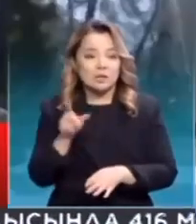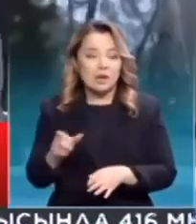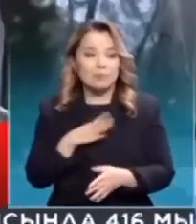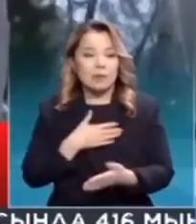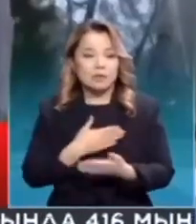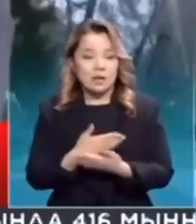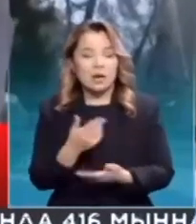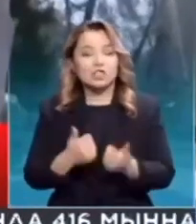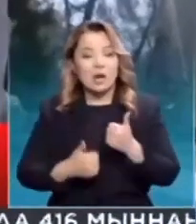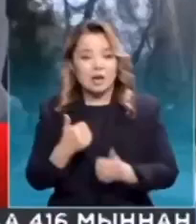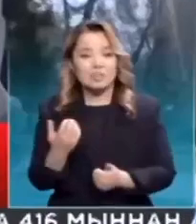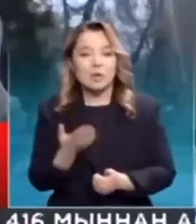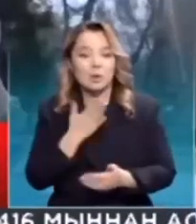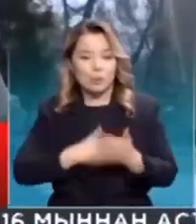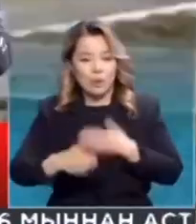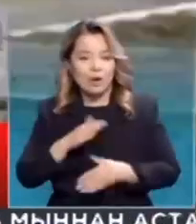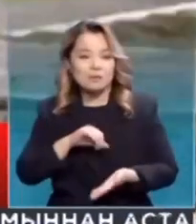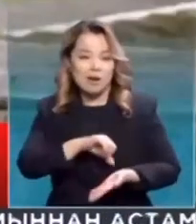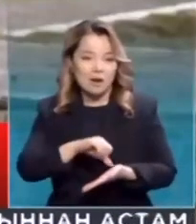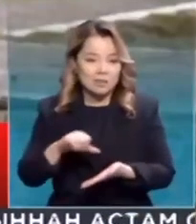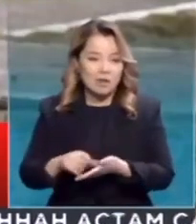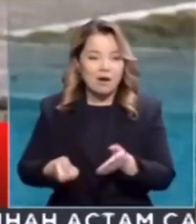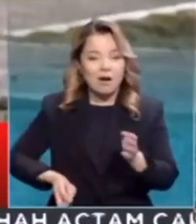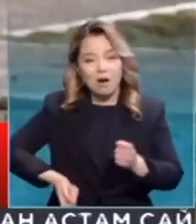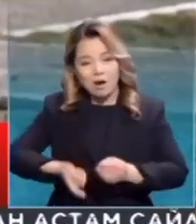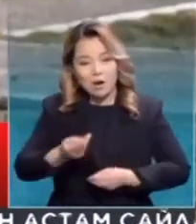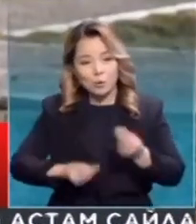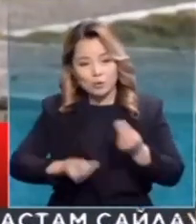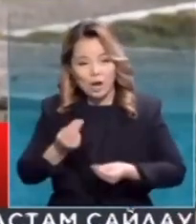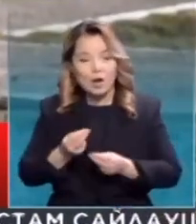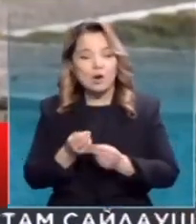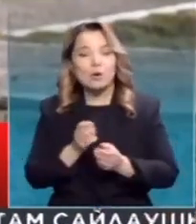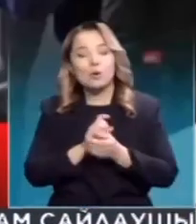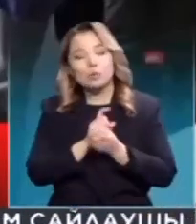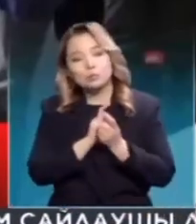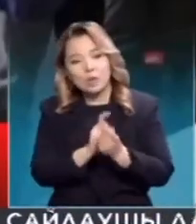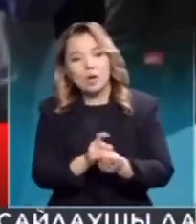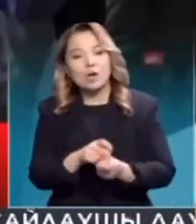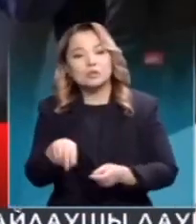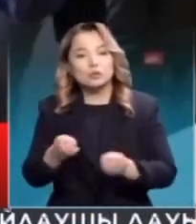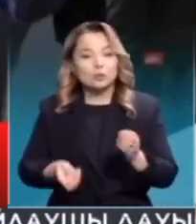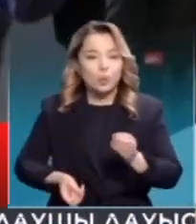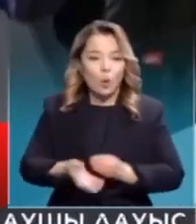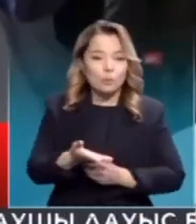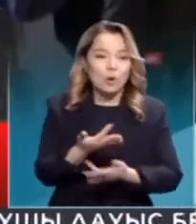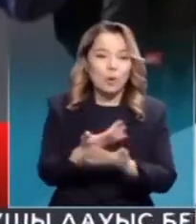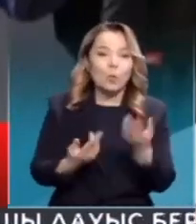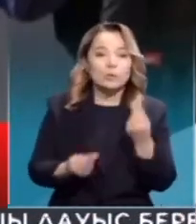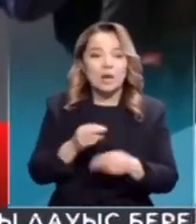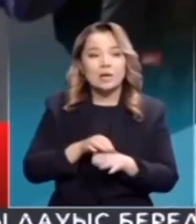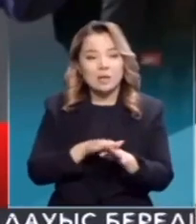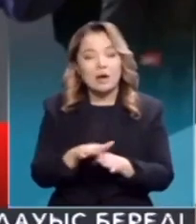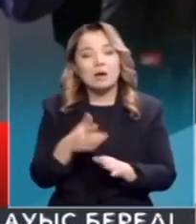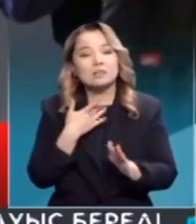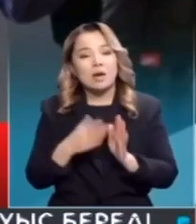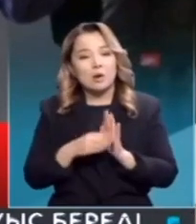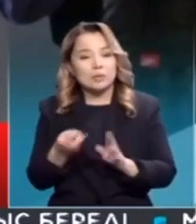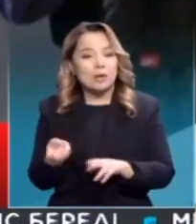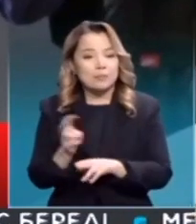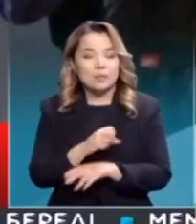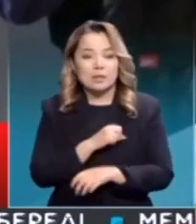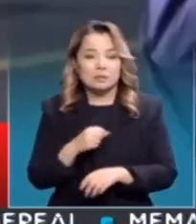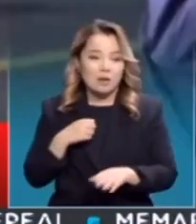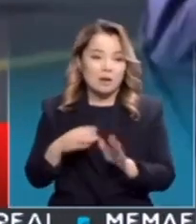жасамыста жарысқа қуана қатысты. Көпшілік асығату, қол күресімен дойбы ойнаудан сынға түсті. Сайлауға дауыс беруге келдім, я, өз қалауымды